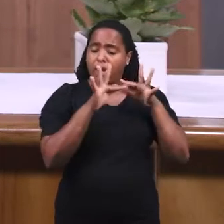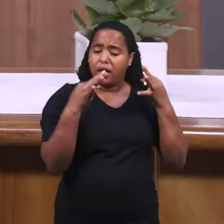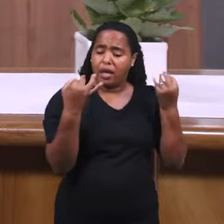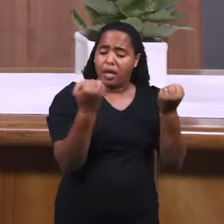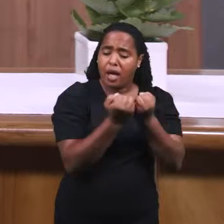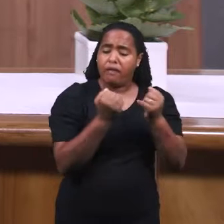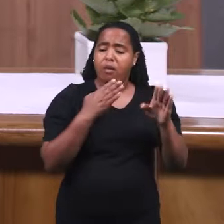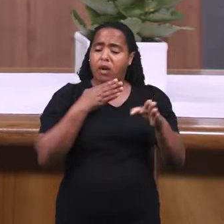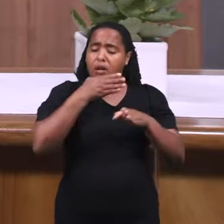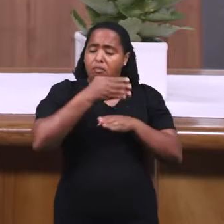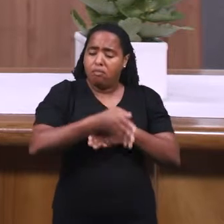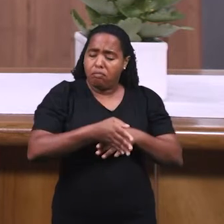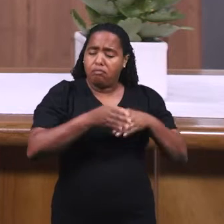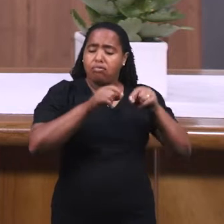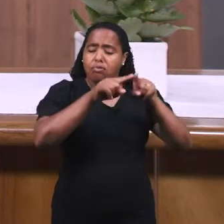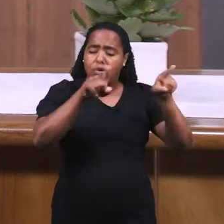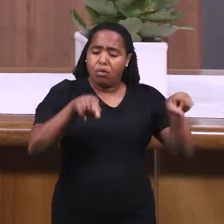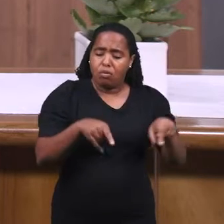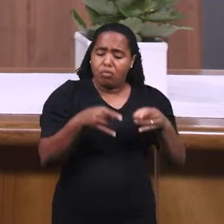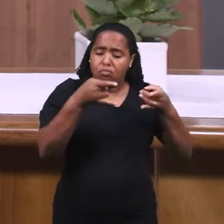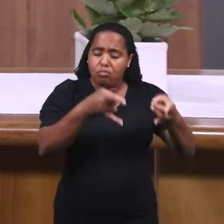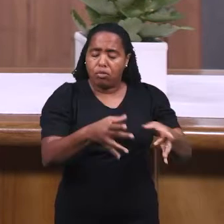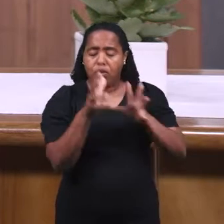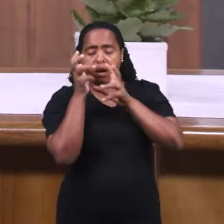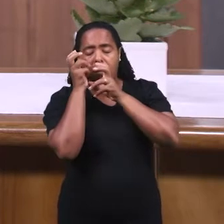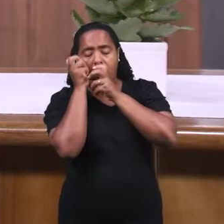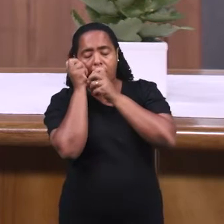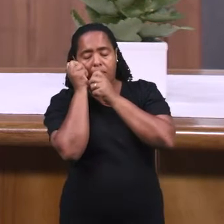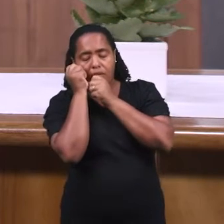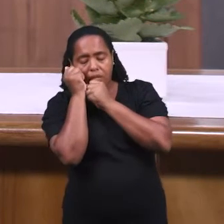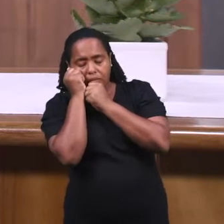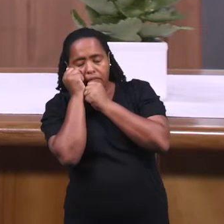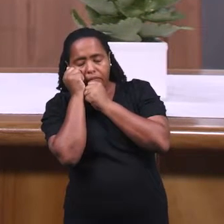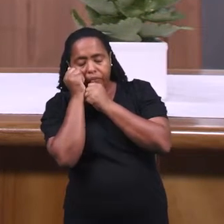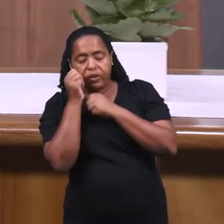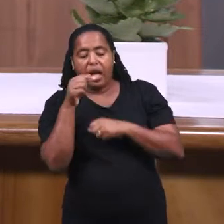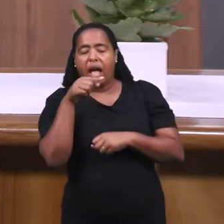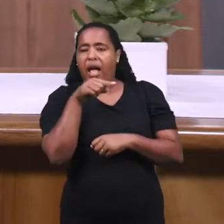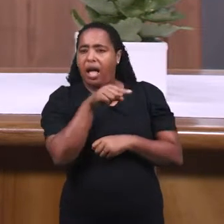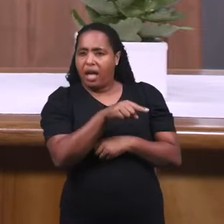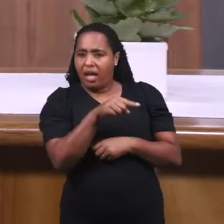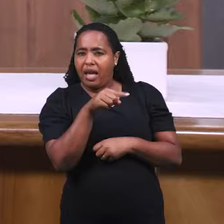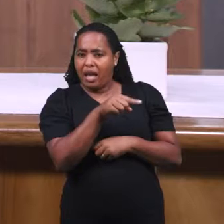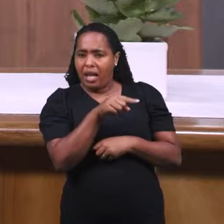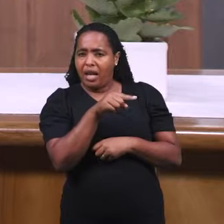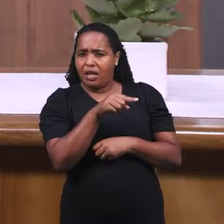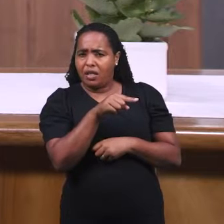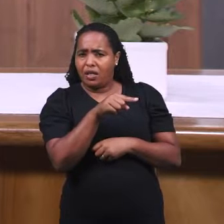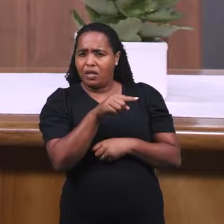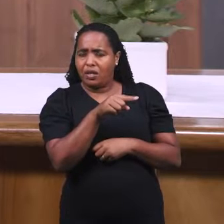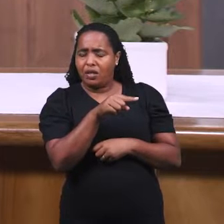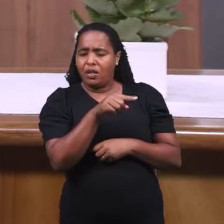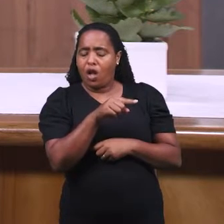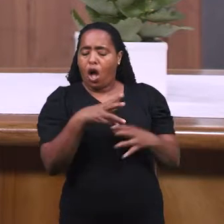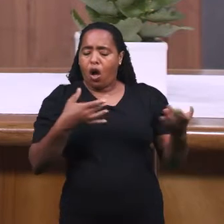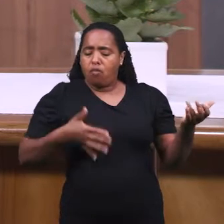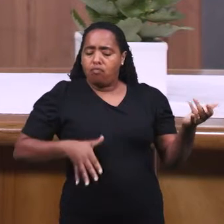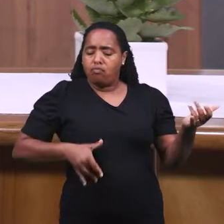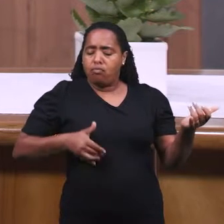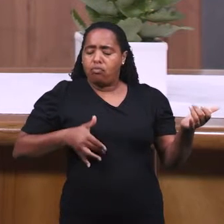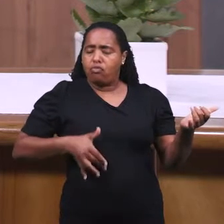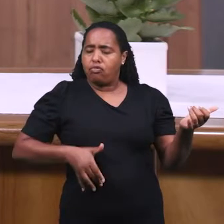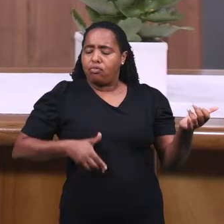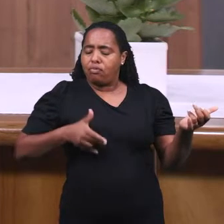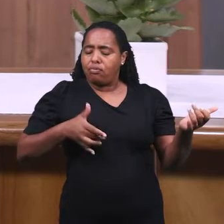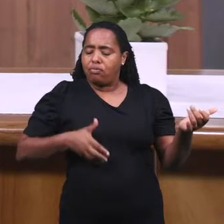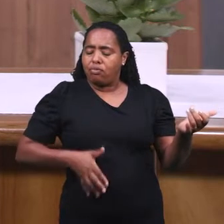и в момент, когда семья пошла спать уже посреди